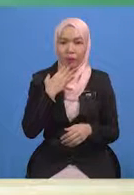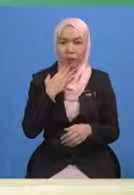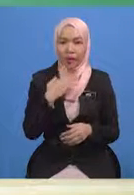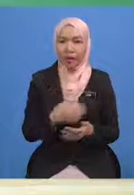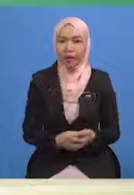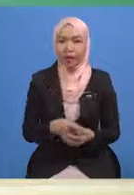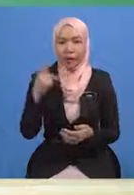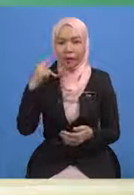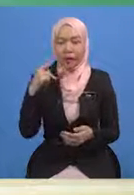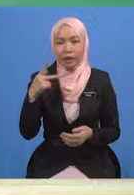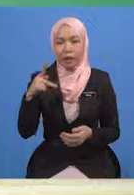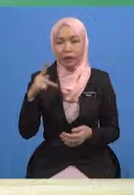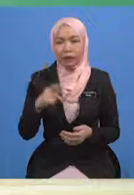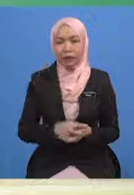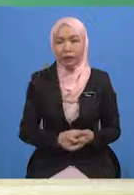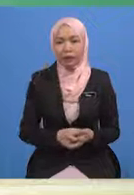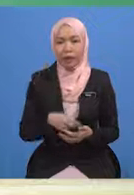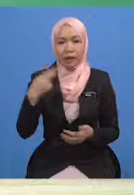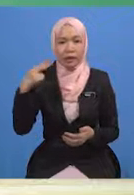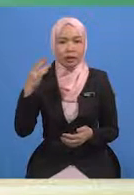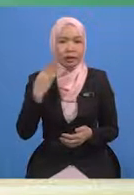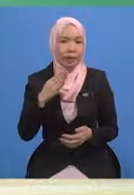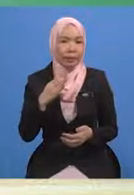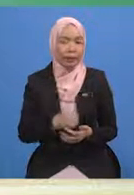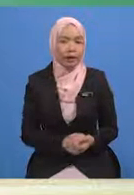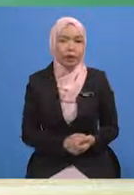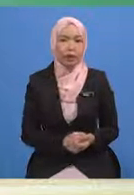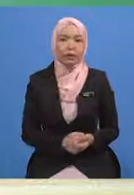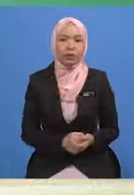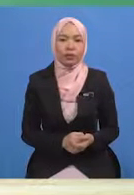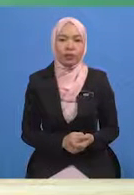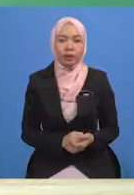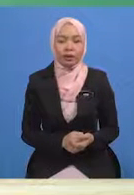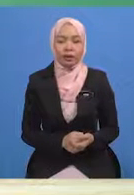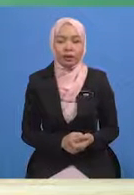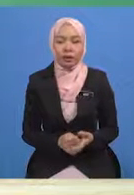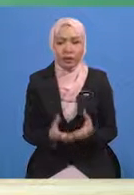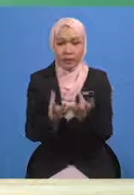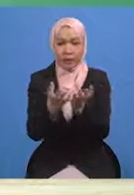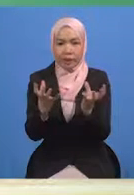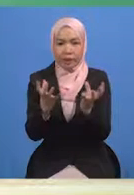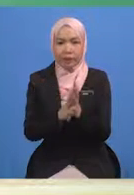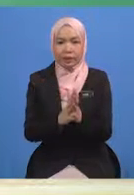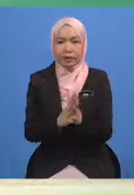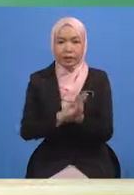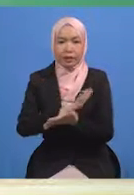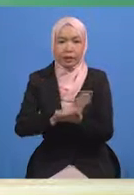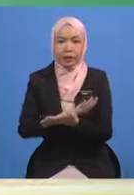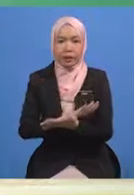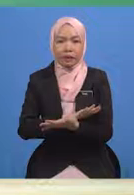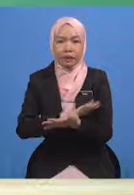hijau dan biru, pinggan kertas, kertas putih, pen